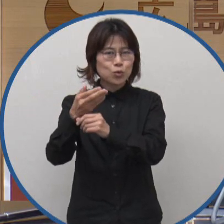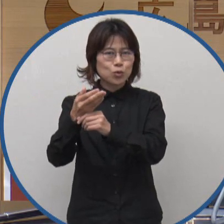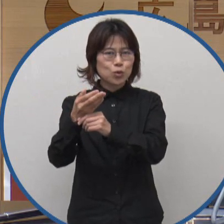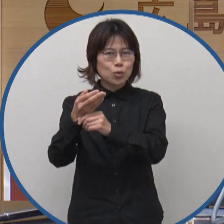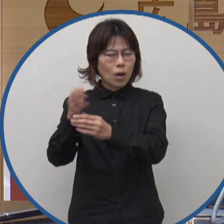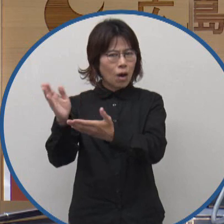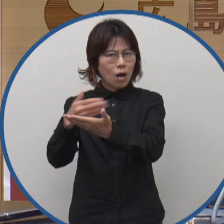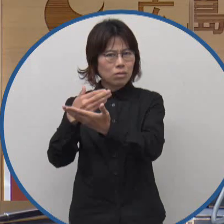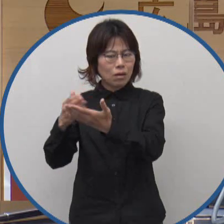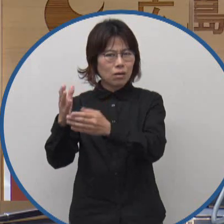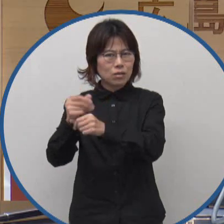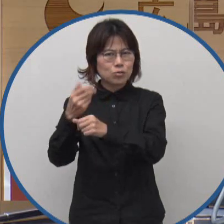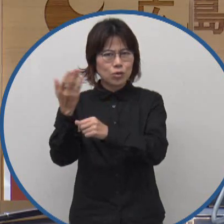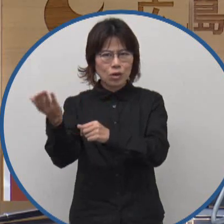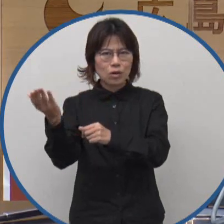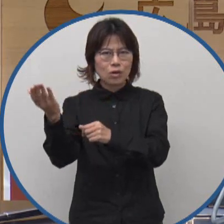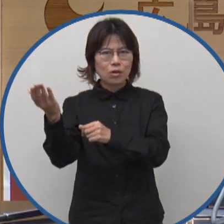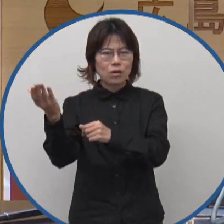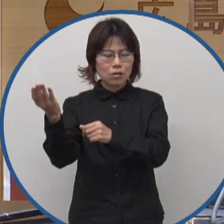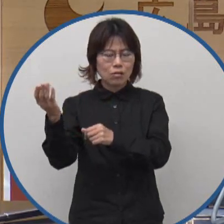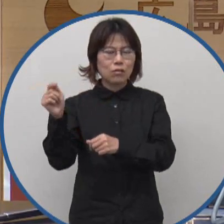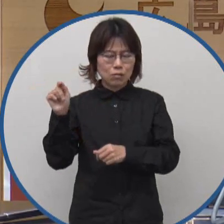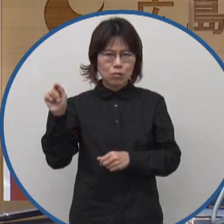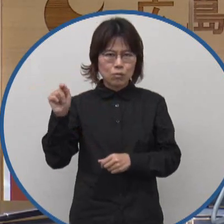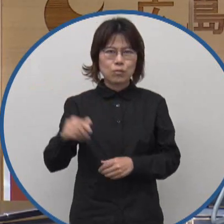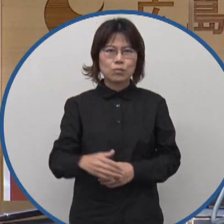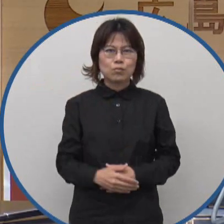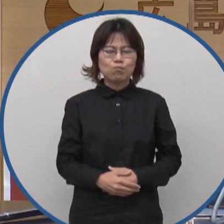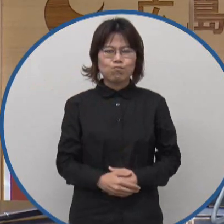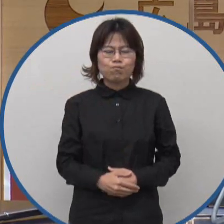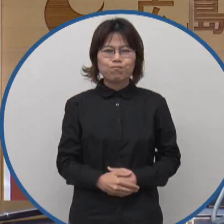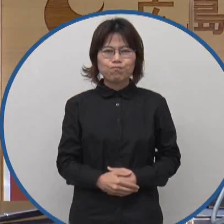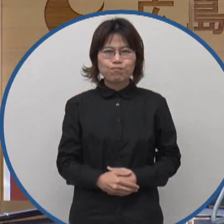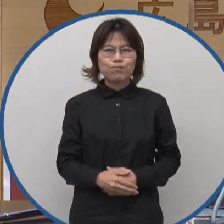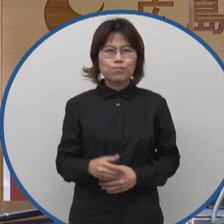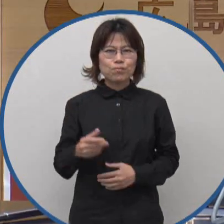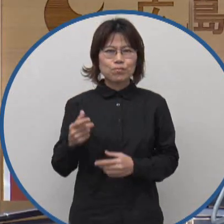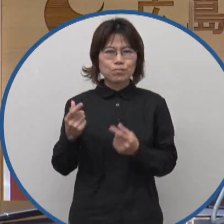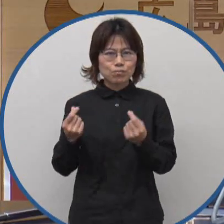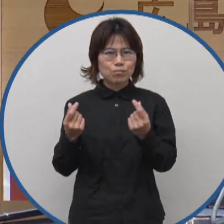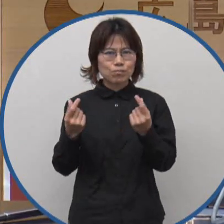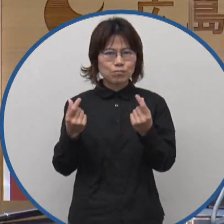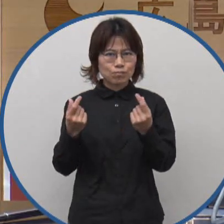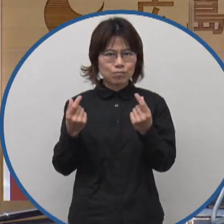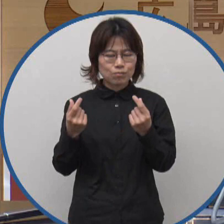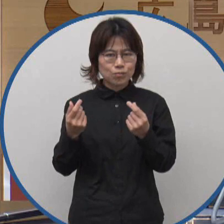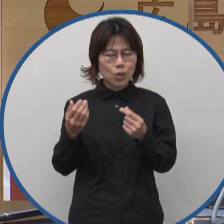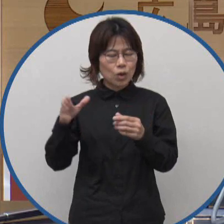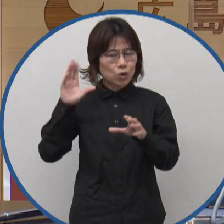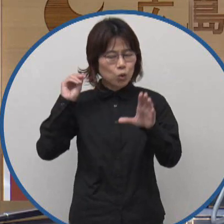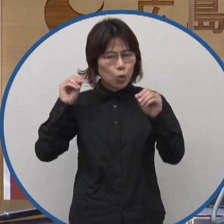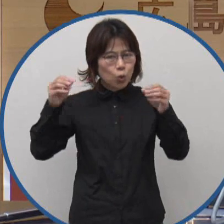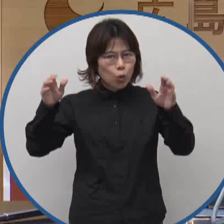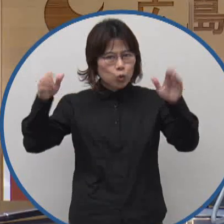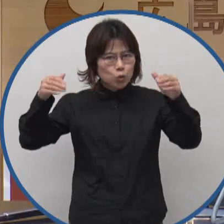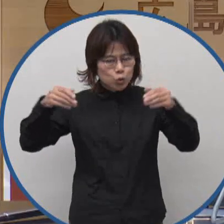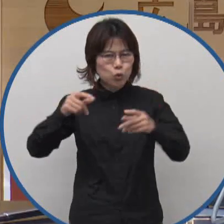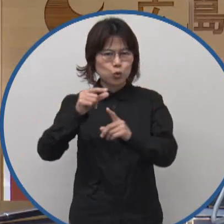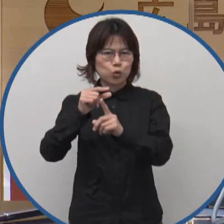この判断をされるのかっていうことを、まあ、あの情報収集をしてい